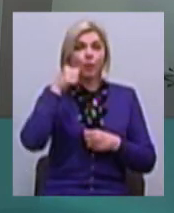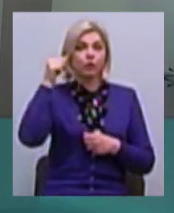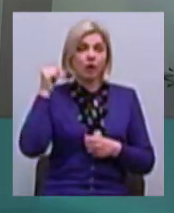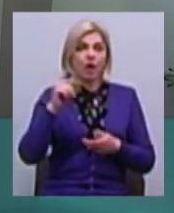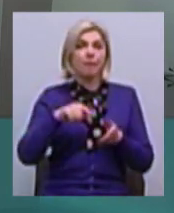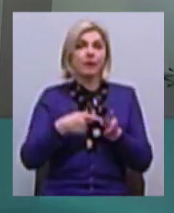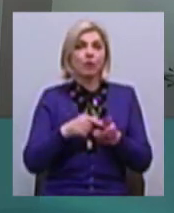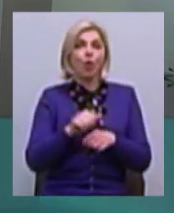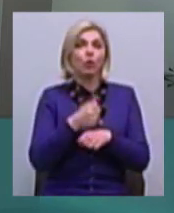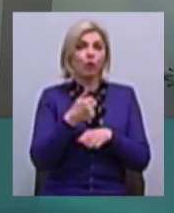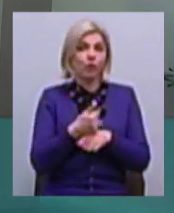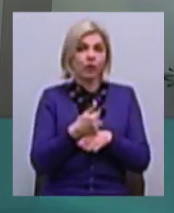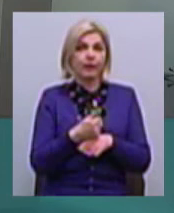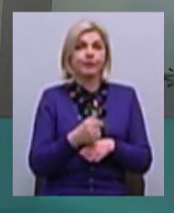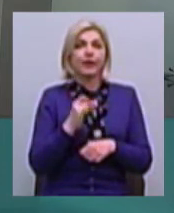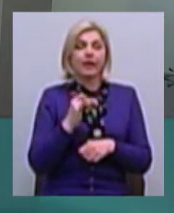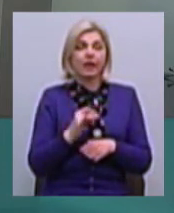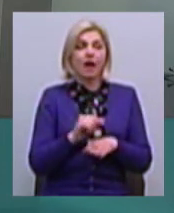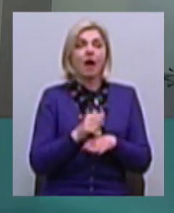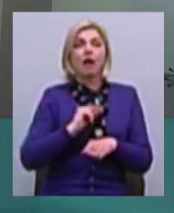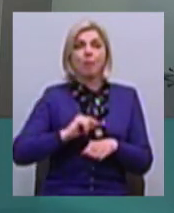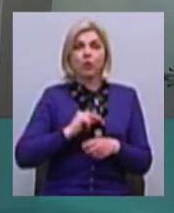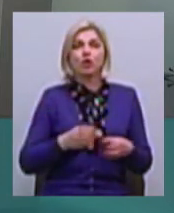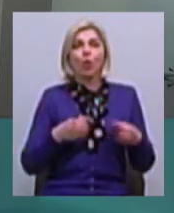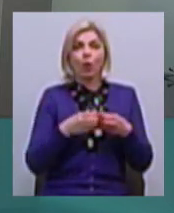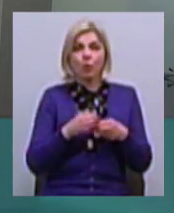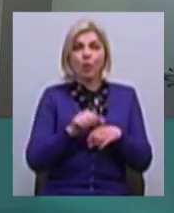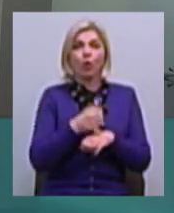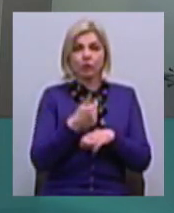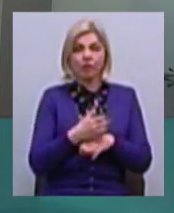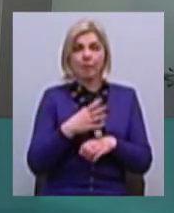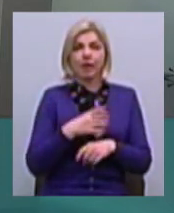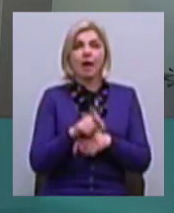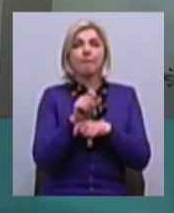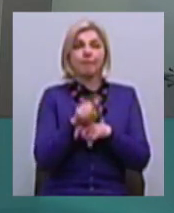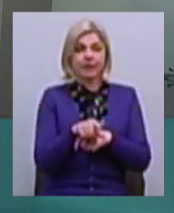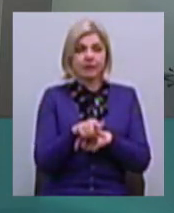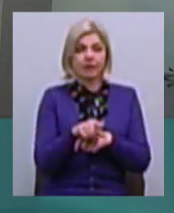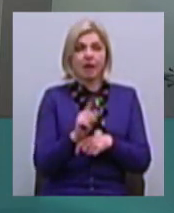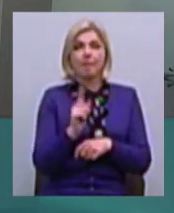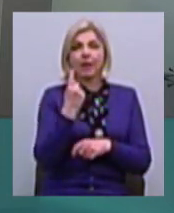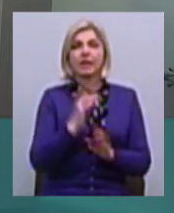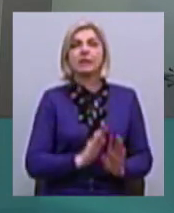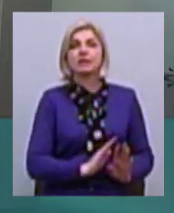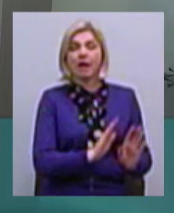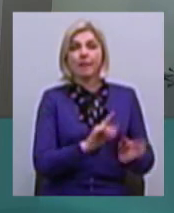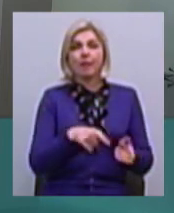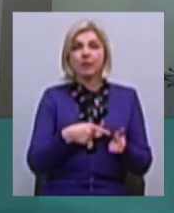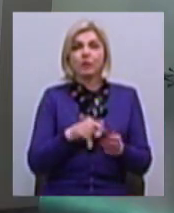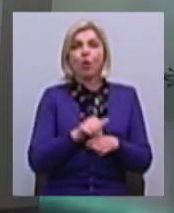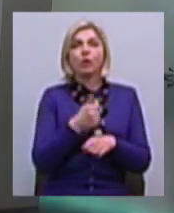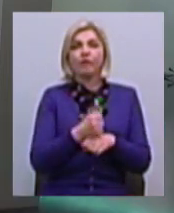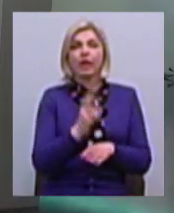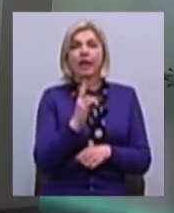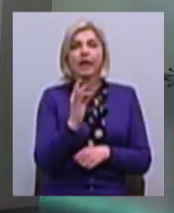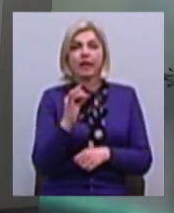головою. Головою цієї робочої групи був визначений чи призначений перший заступник міського голови Криленко